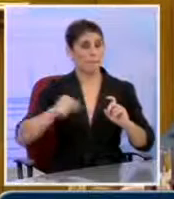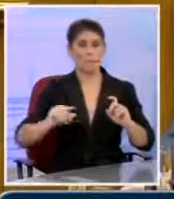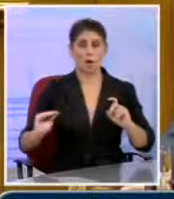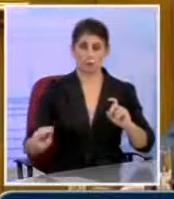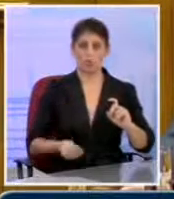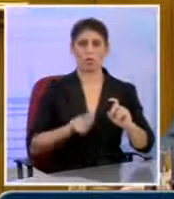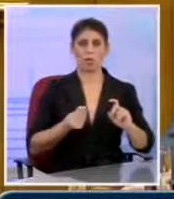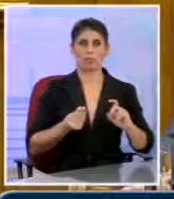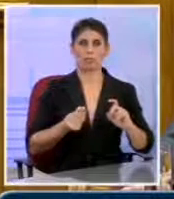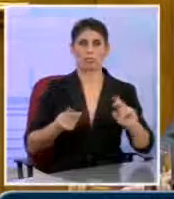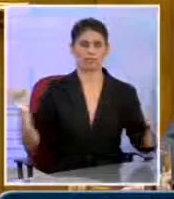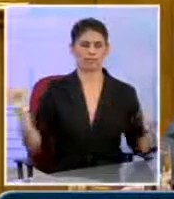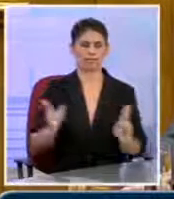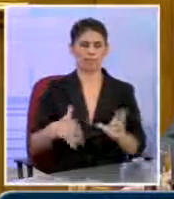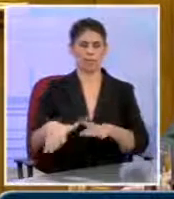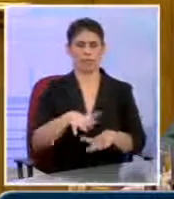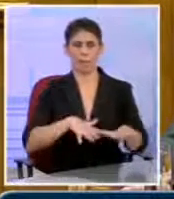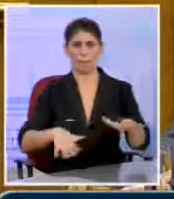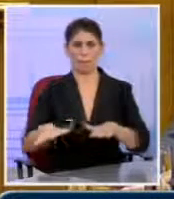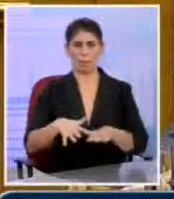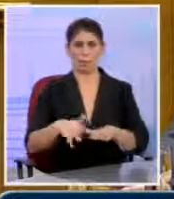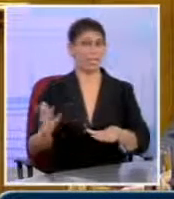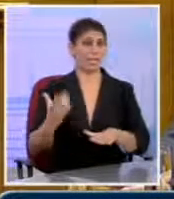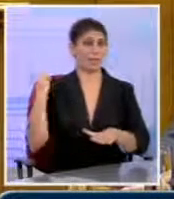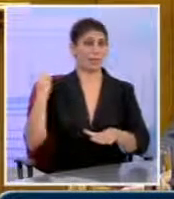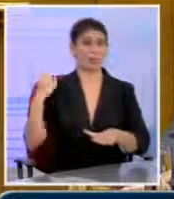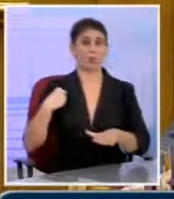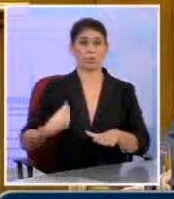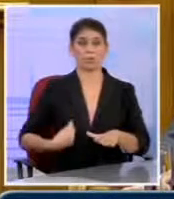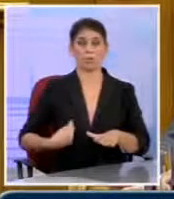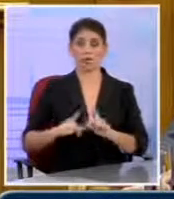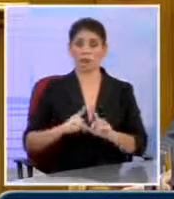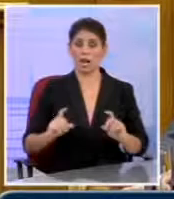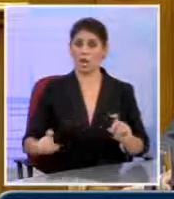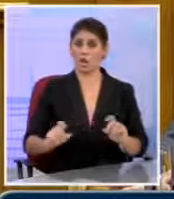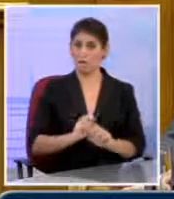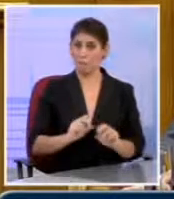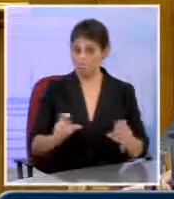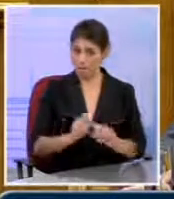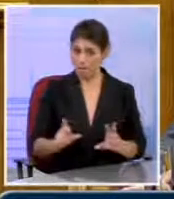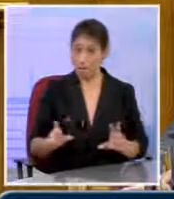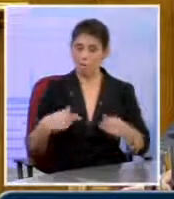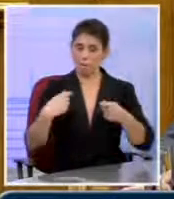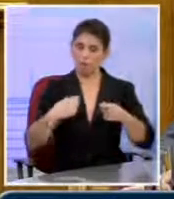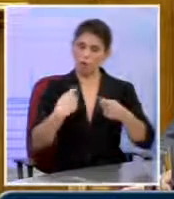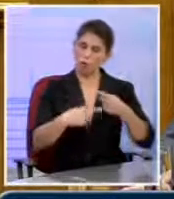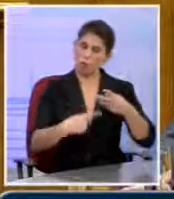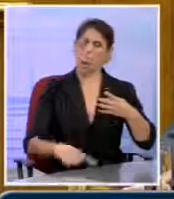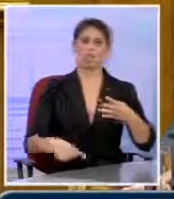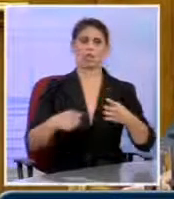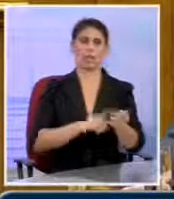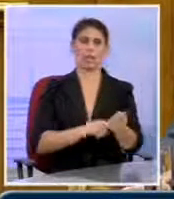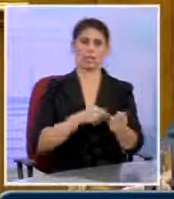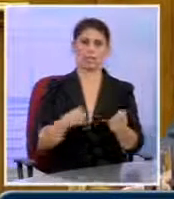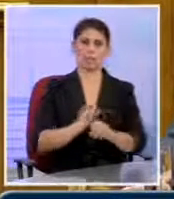απορρέουν, να πατάξει τη διαπλοκή, να εξασφαλίσει το δημόσιο αγαθό της ενημέρωσης και τον πλουραλιστικό χαρακτήρα αυτής